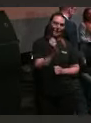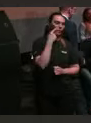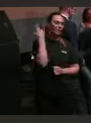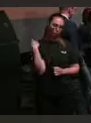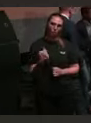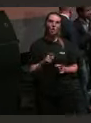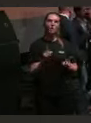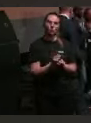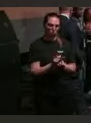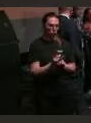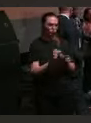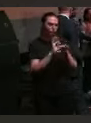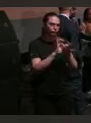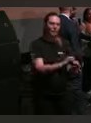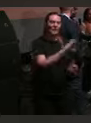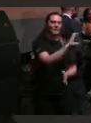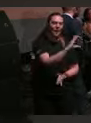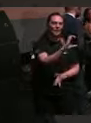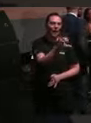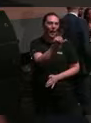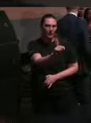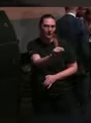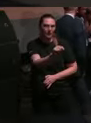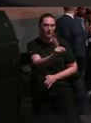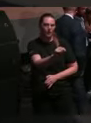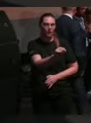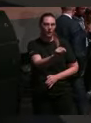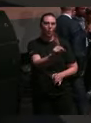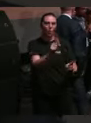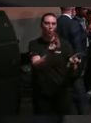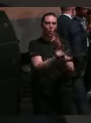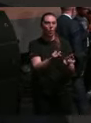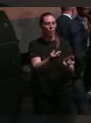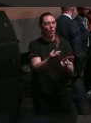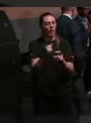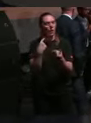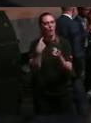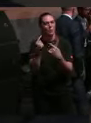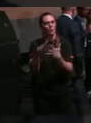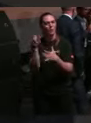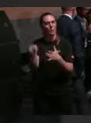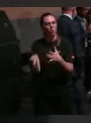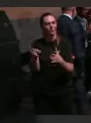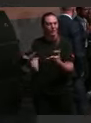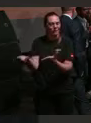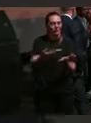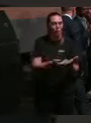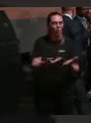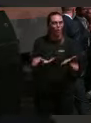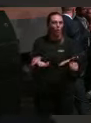Som var øremerket til CCS, og det jeg snakket med Lars Haltbrekken før jeg kom hit, det kommer også 50 millioner til, som skal gå